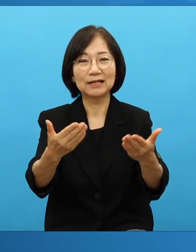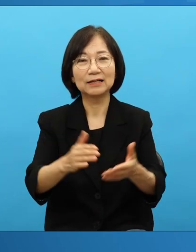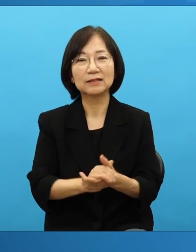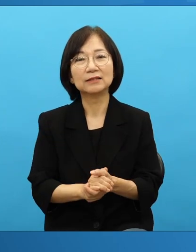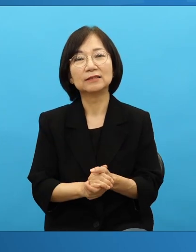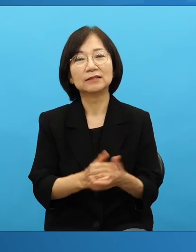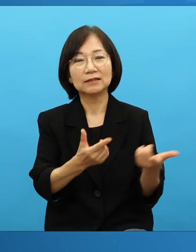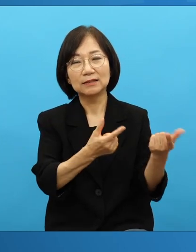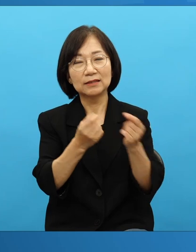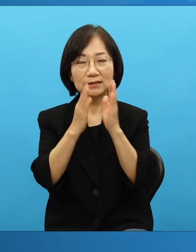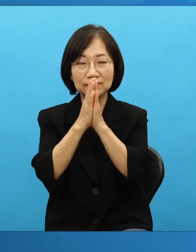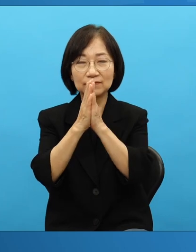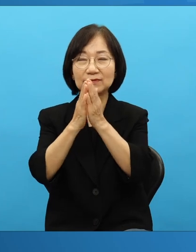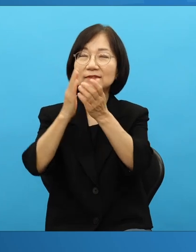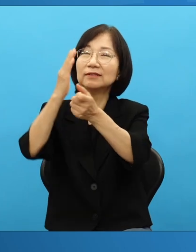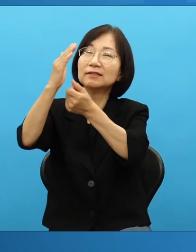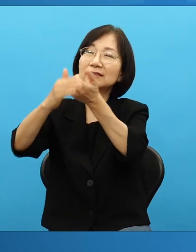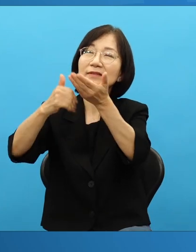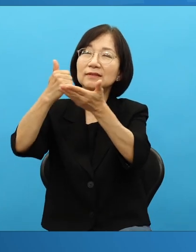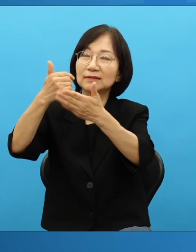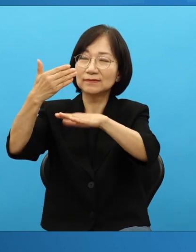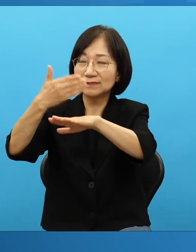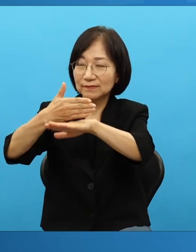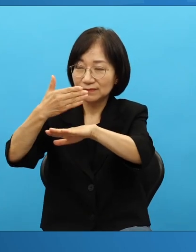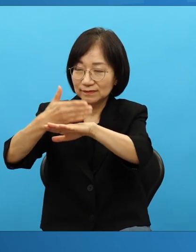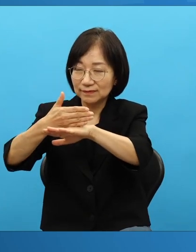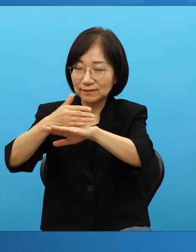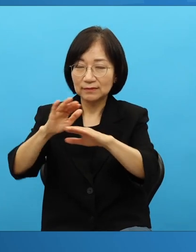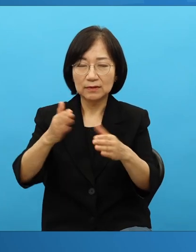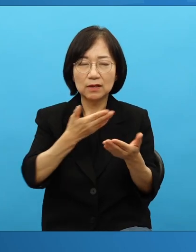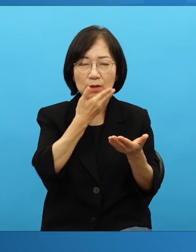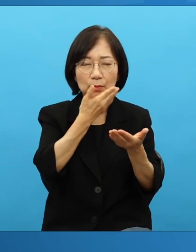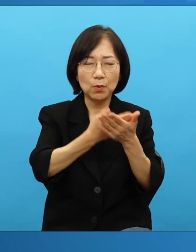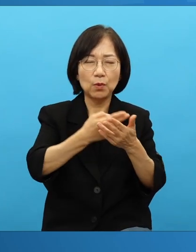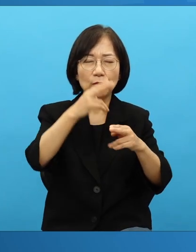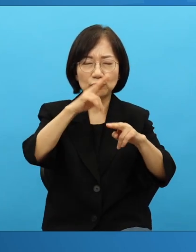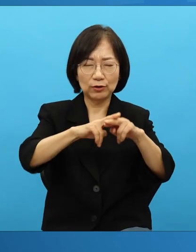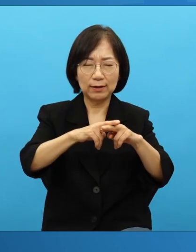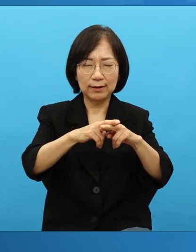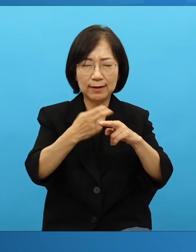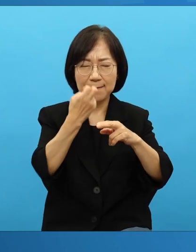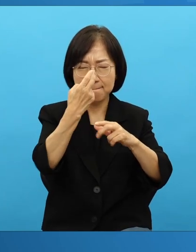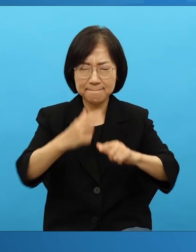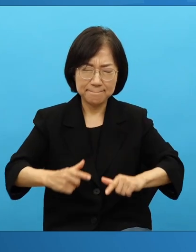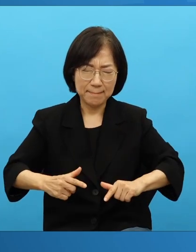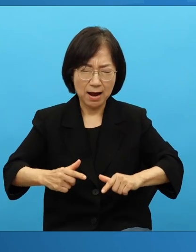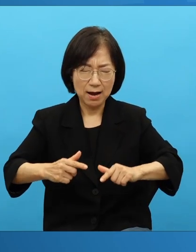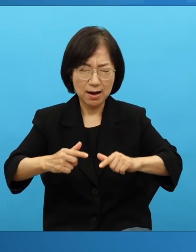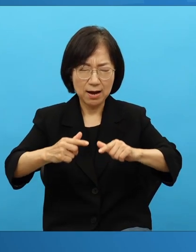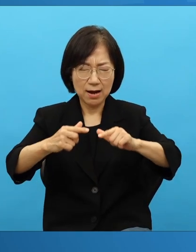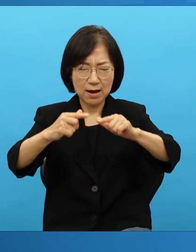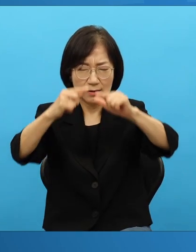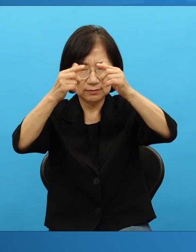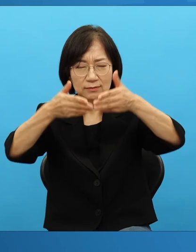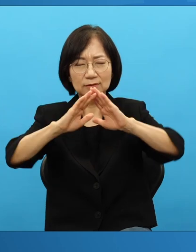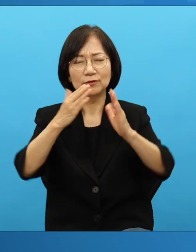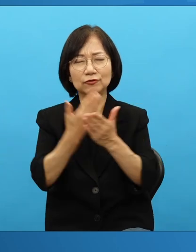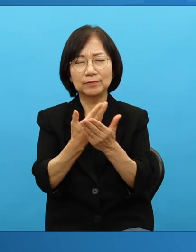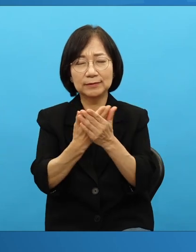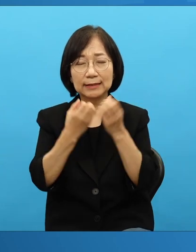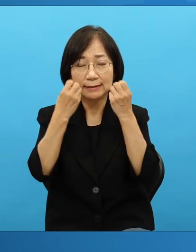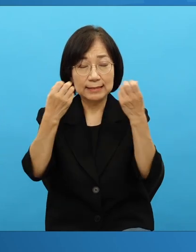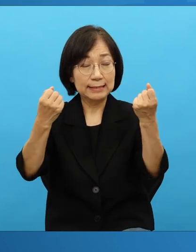하나님께 감사드립니다. 보좌의 망대가 서게 해 주옵소서. 새 힘을 얻게 해